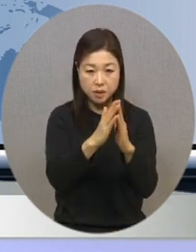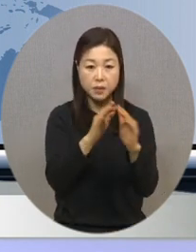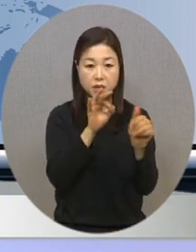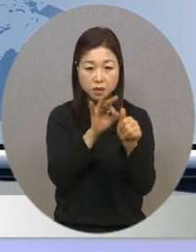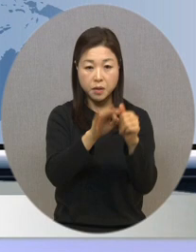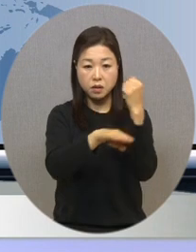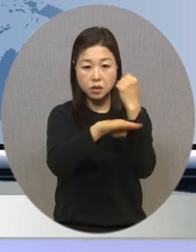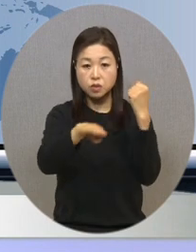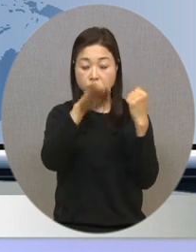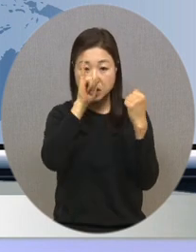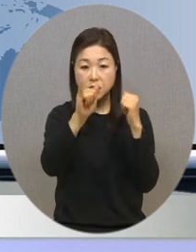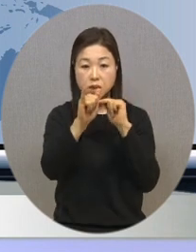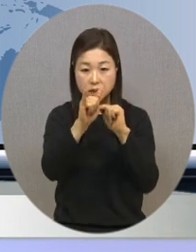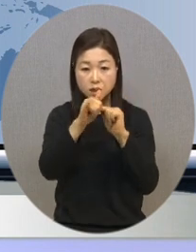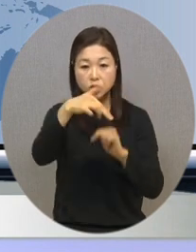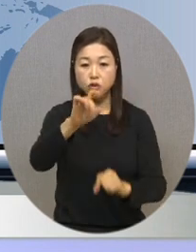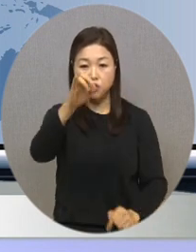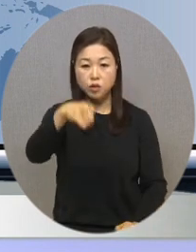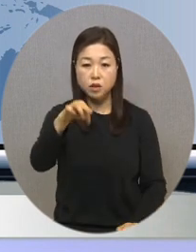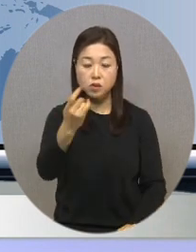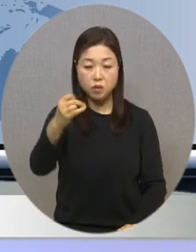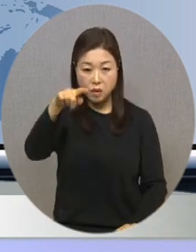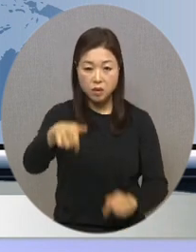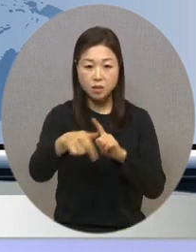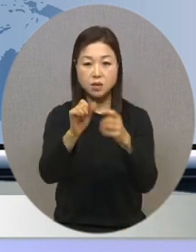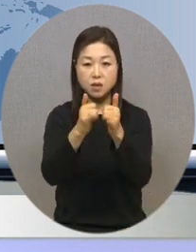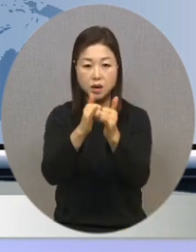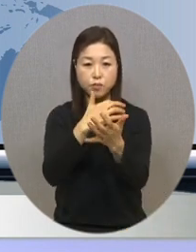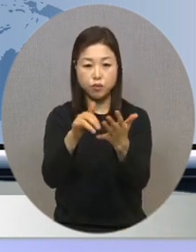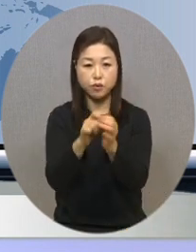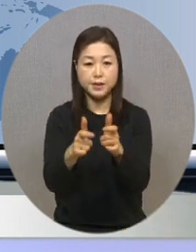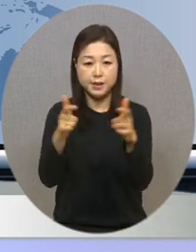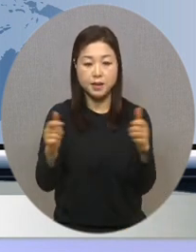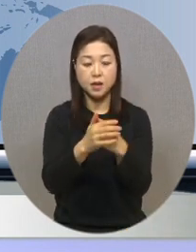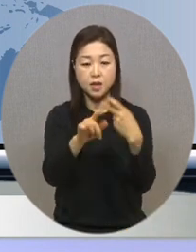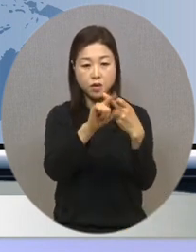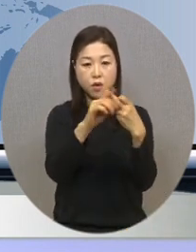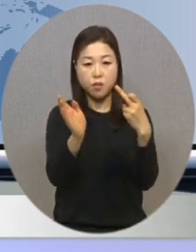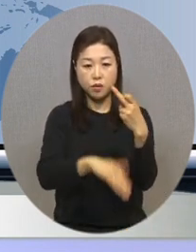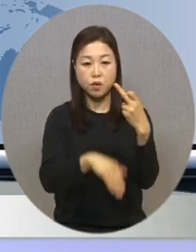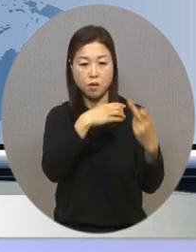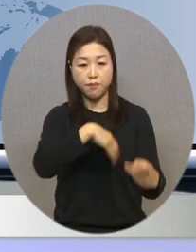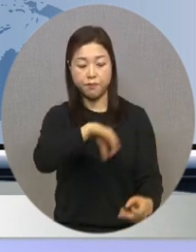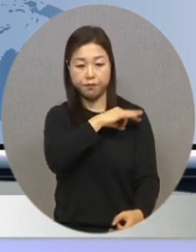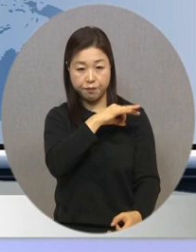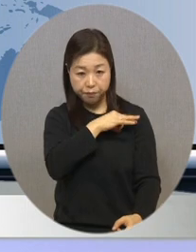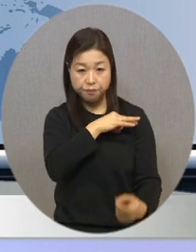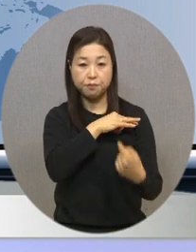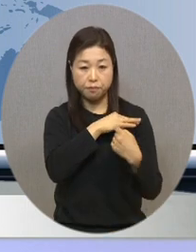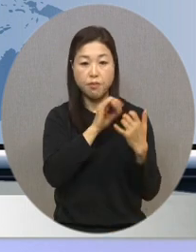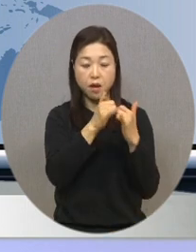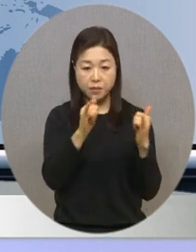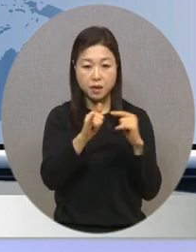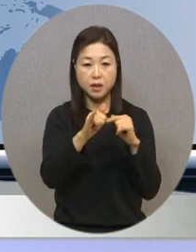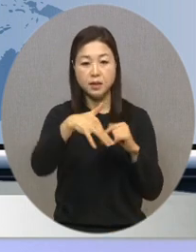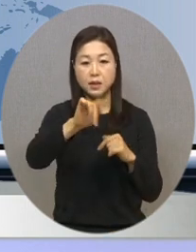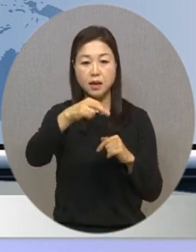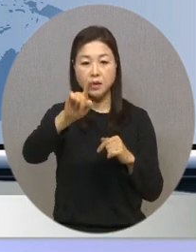되는 기준 중위소득을 상향합니다. 또 2월부터는 기초생활수급자와 차상위계층을